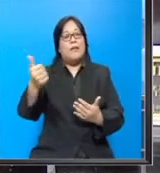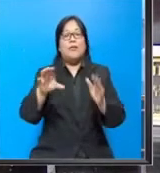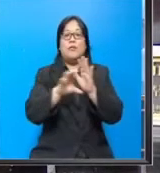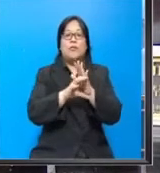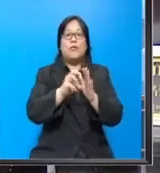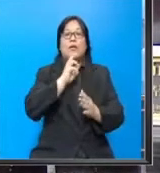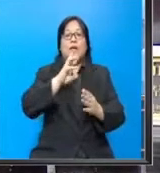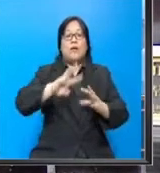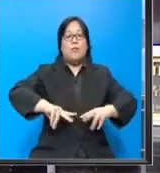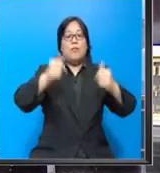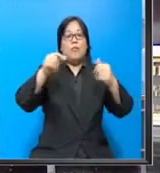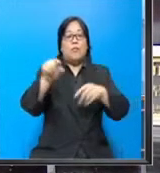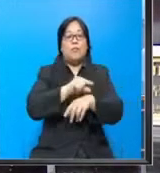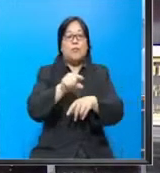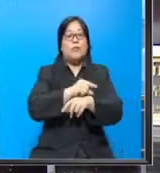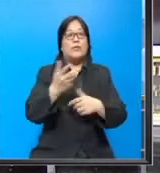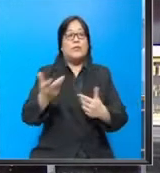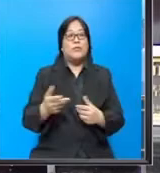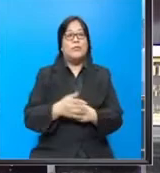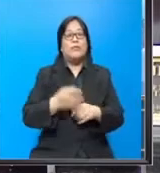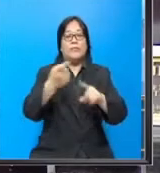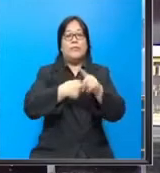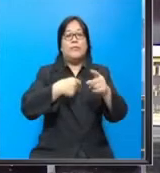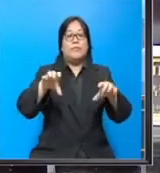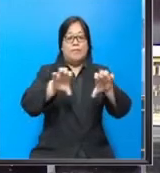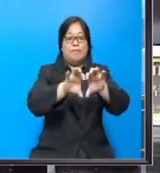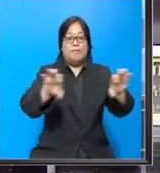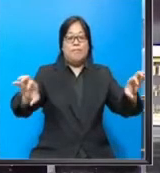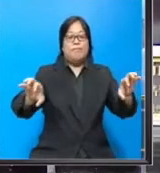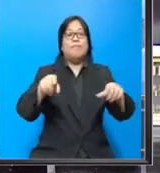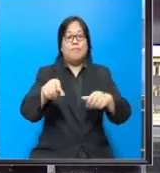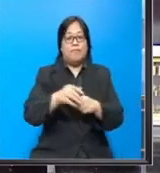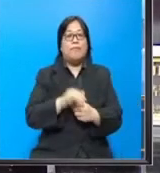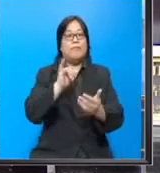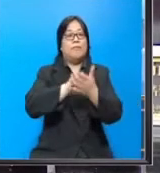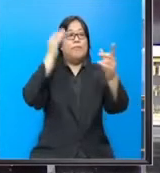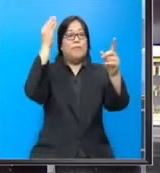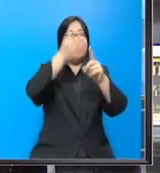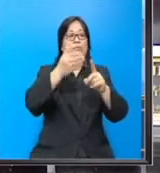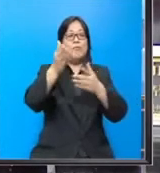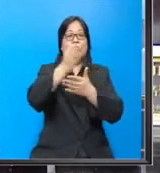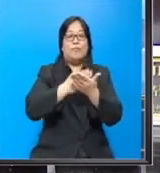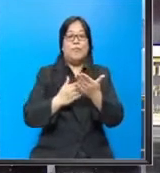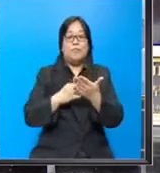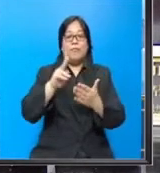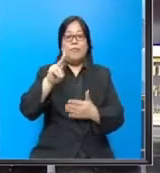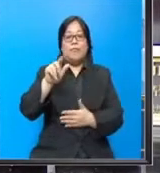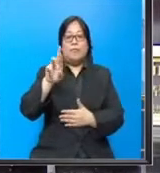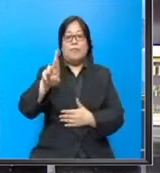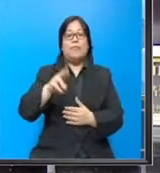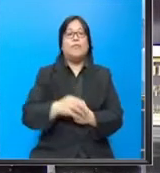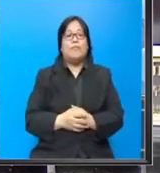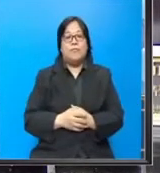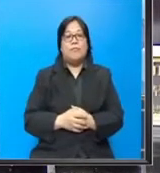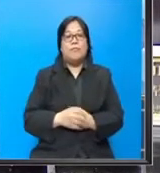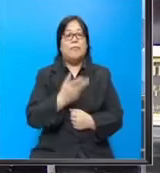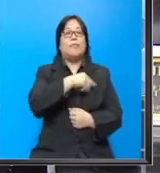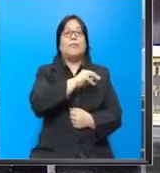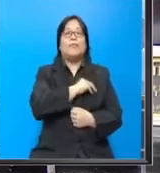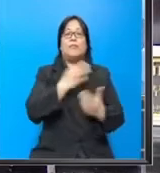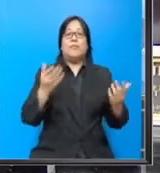air putih guna the pada kilang devadas pembentukan yang disasarkan oleh pihak kasar country and